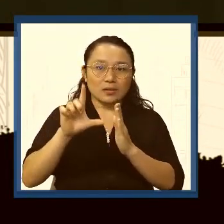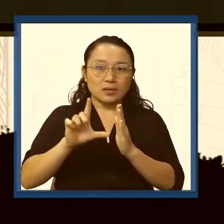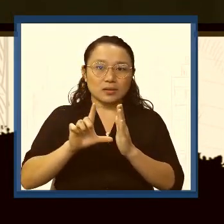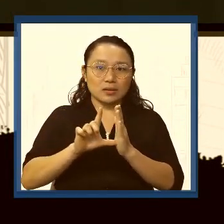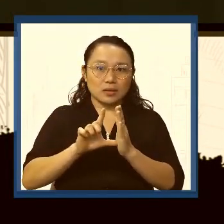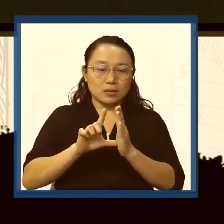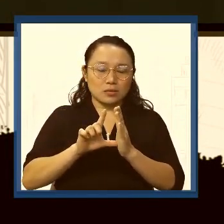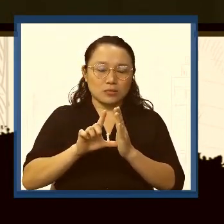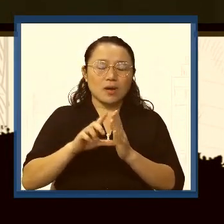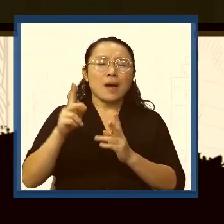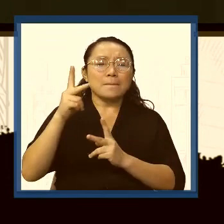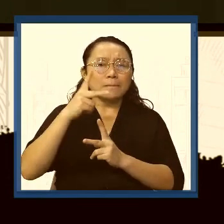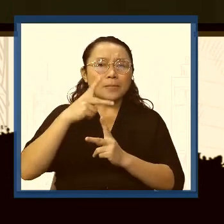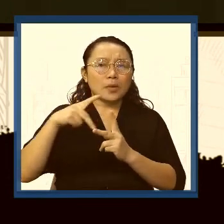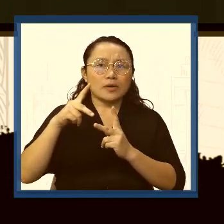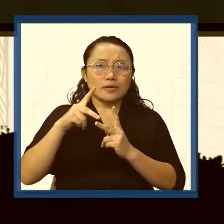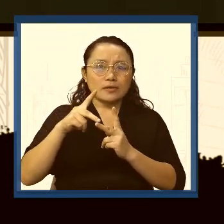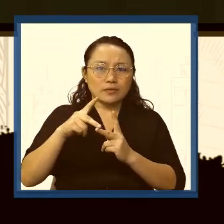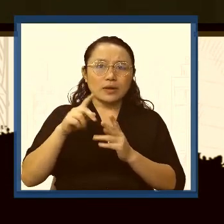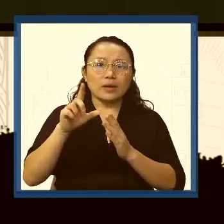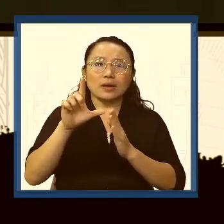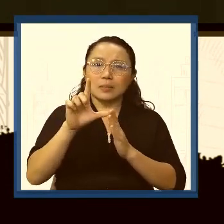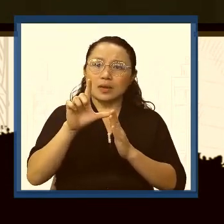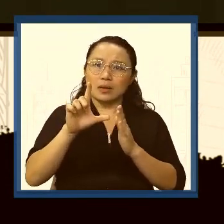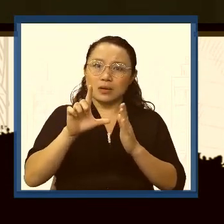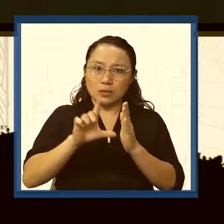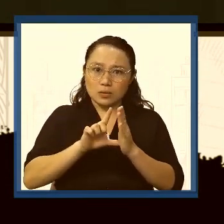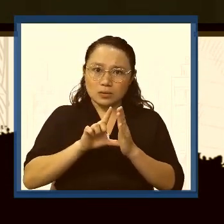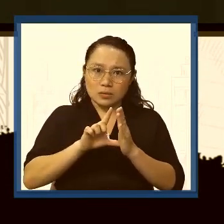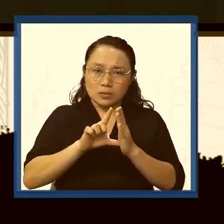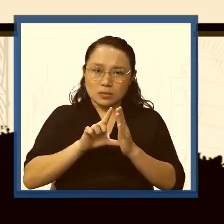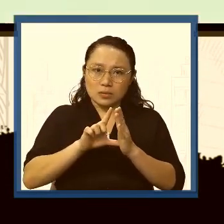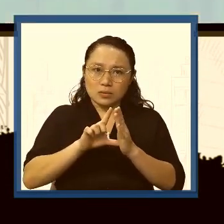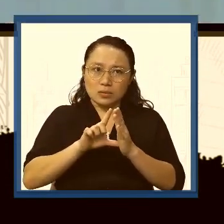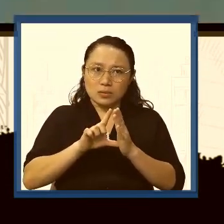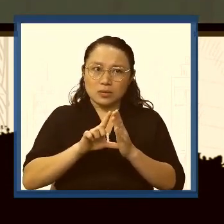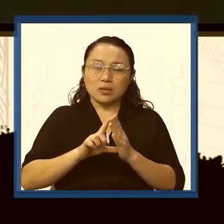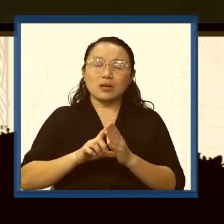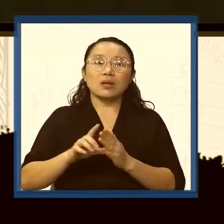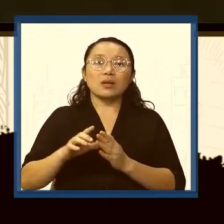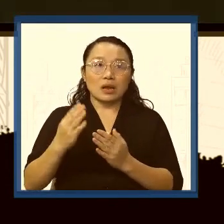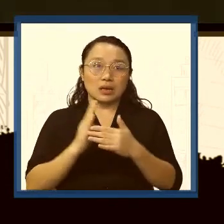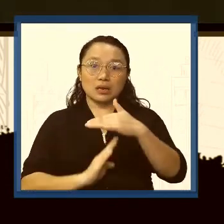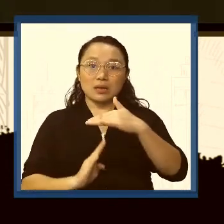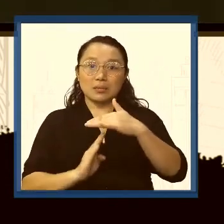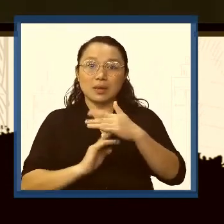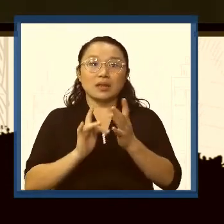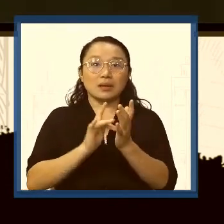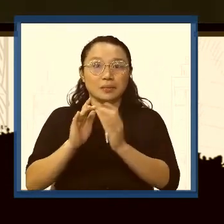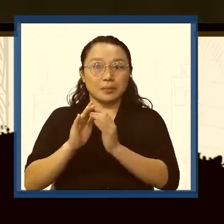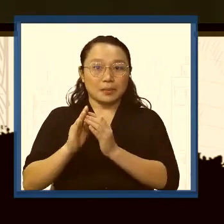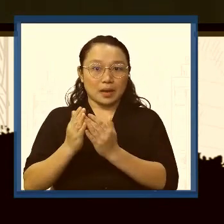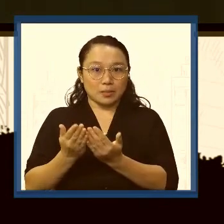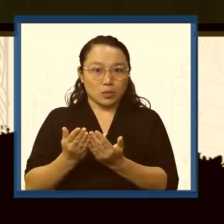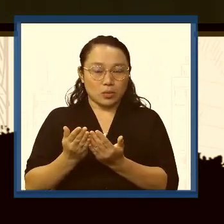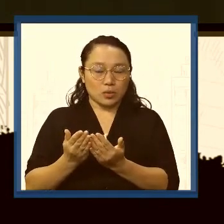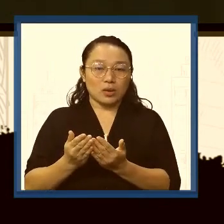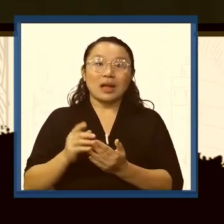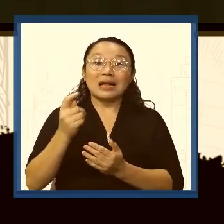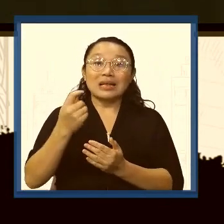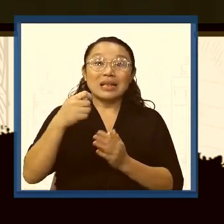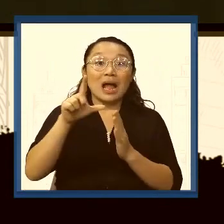niining hingpit nga balaod, mao kini gitawag sa balang kasulatan, mao ang balaod